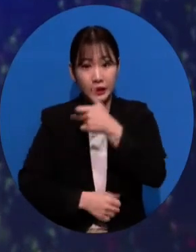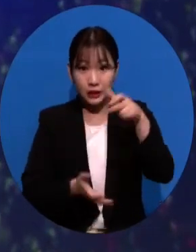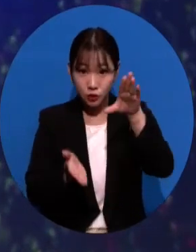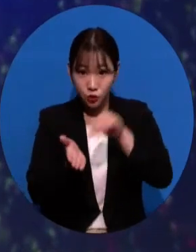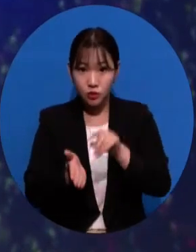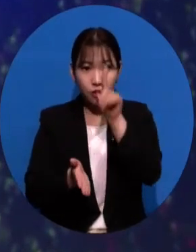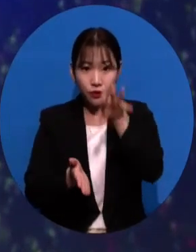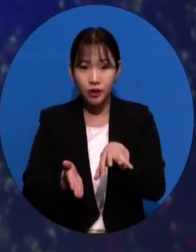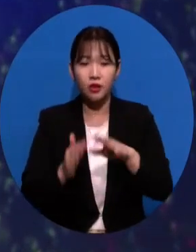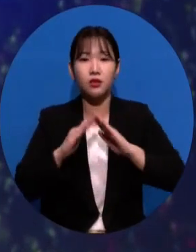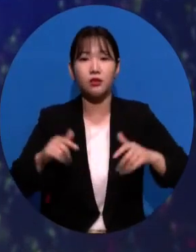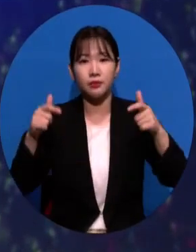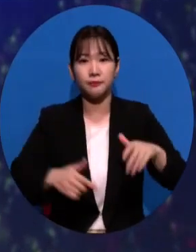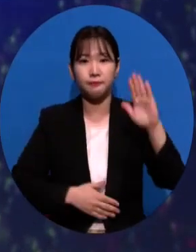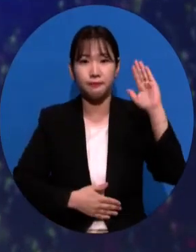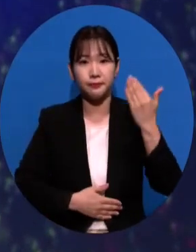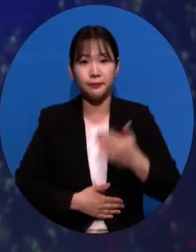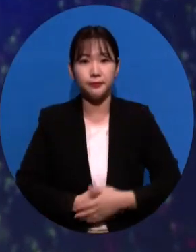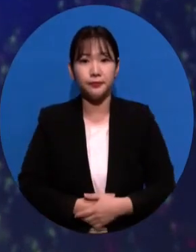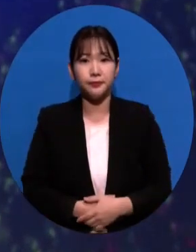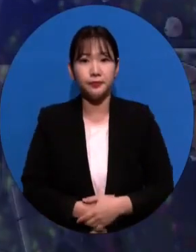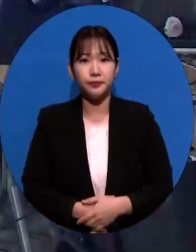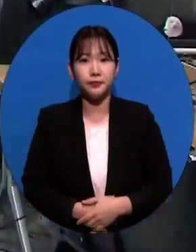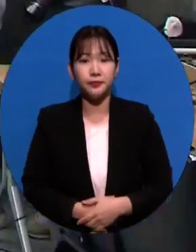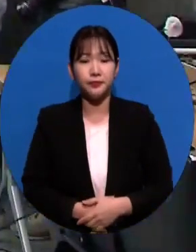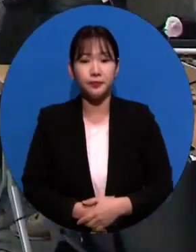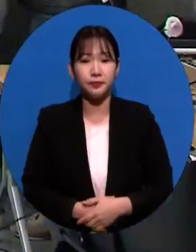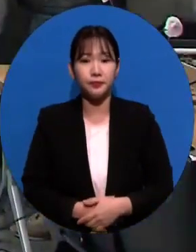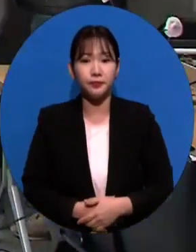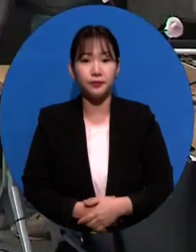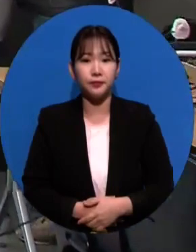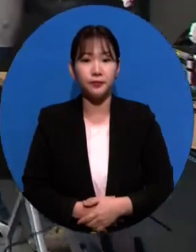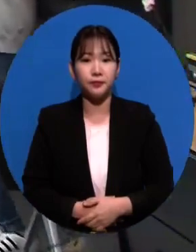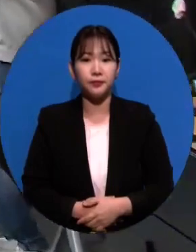숙제가 전남이 됐습니다. 양현승 기자입니다.